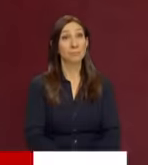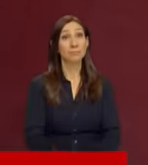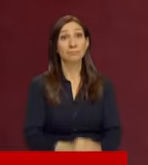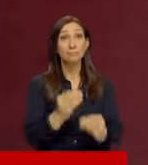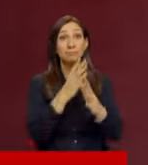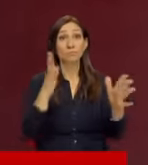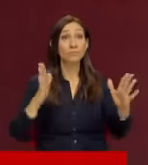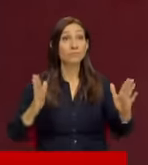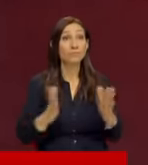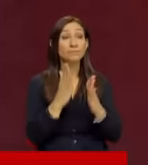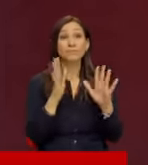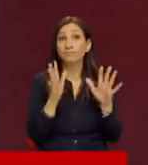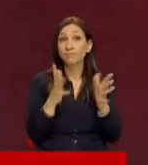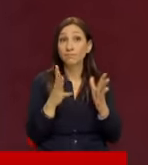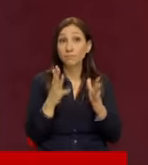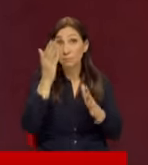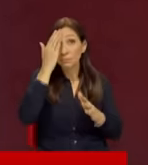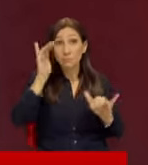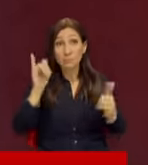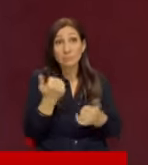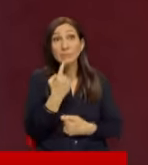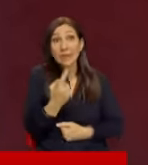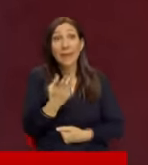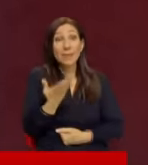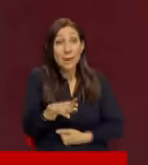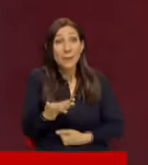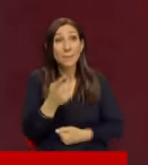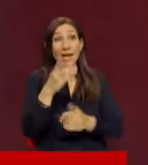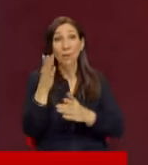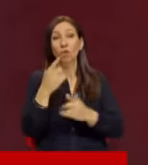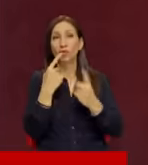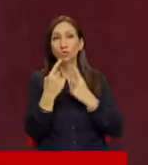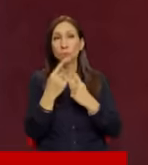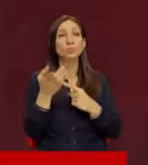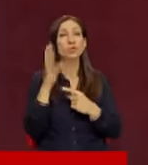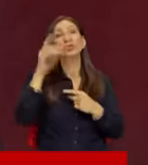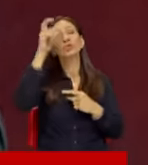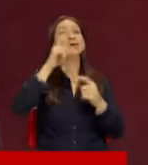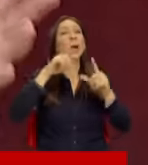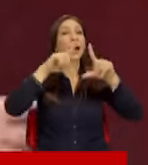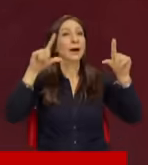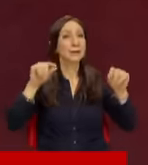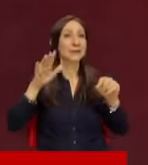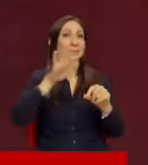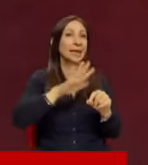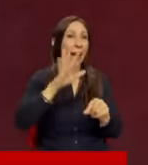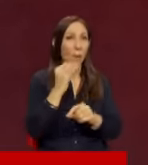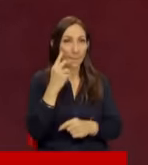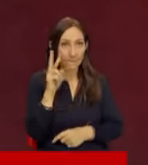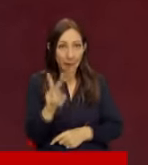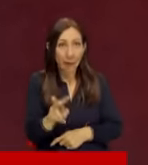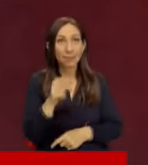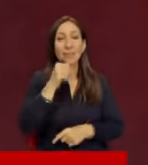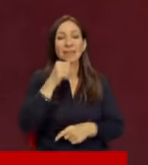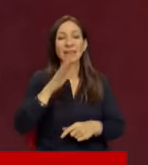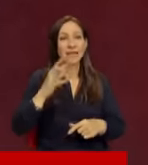En büyük muhalefet acaba yoksulluk denilebilir mi? Bir yandan onu konuşalım. Sonra Türkiye haritası genel olarak bakalım.